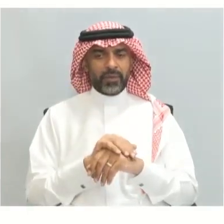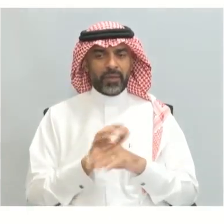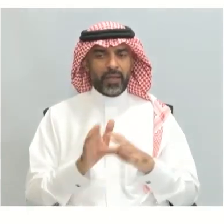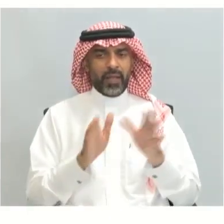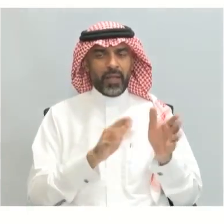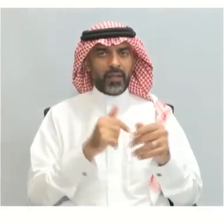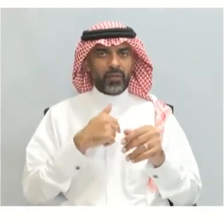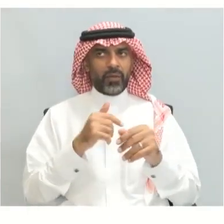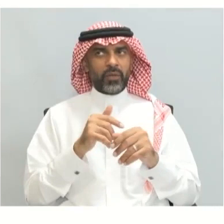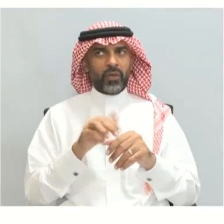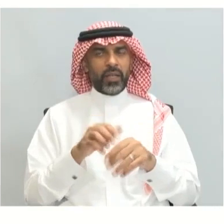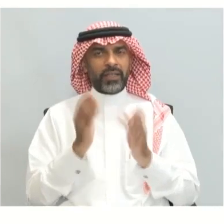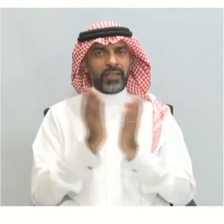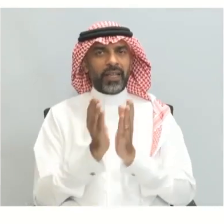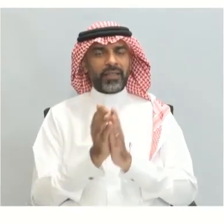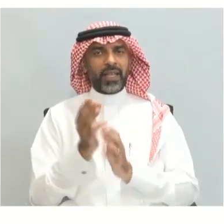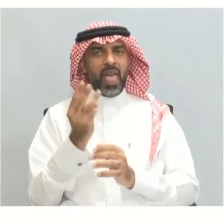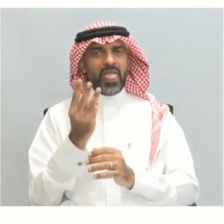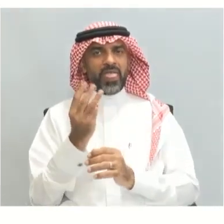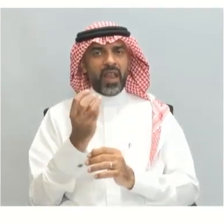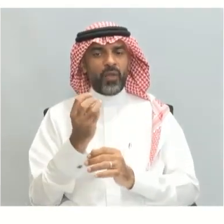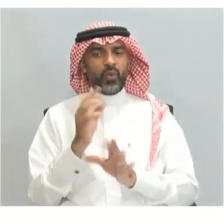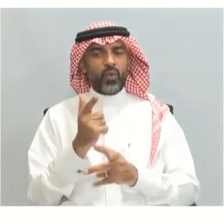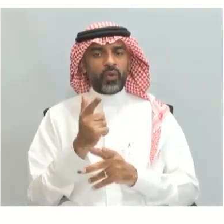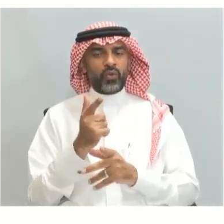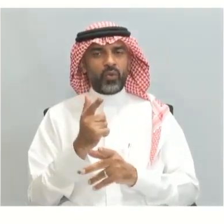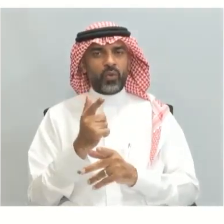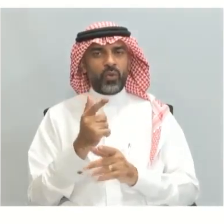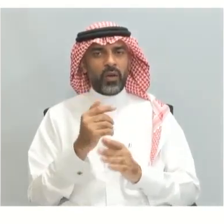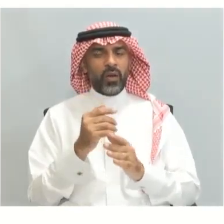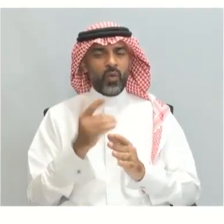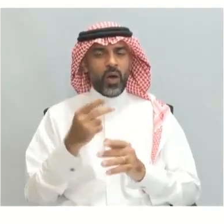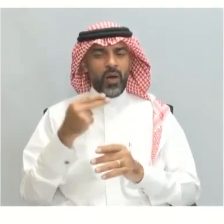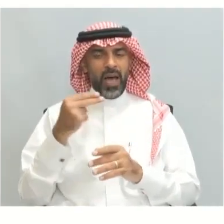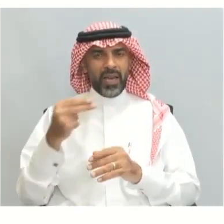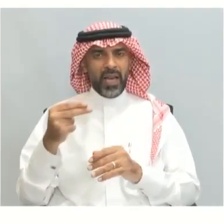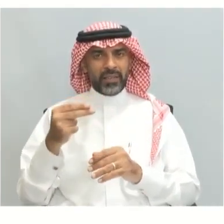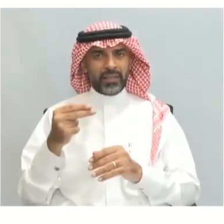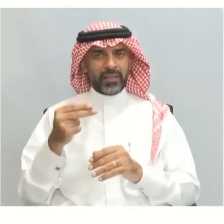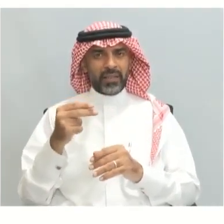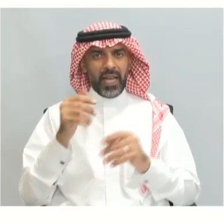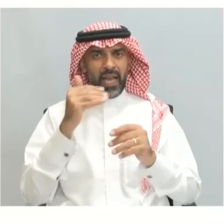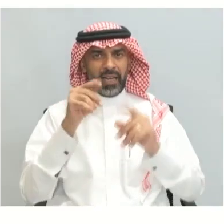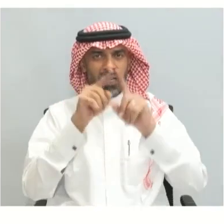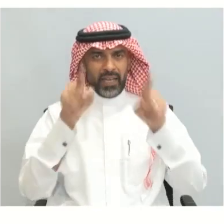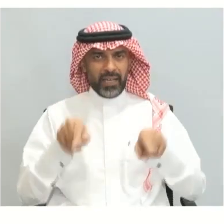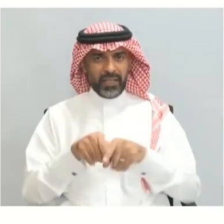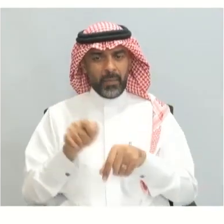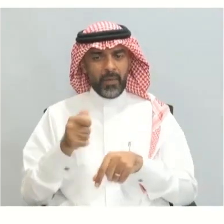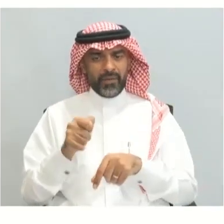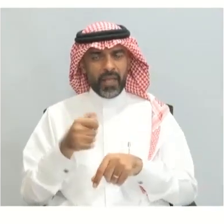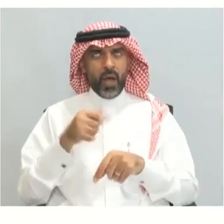الدرس ال 30 وهو عنا ناصر الخريطه المفتاح